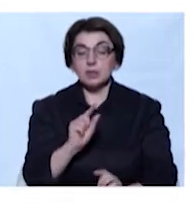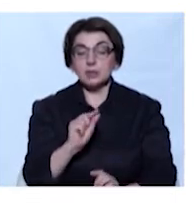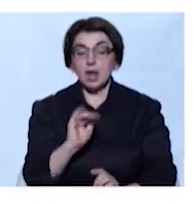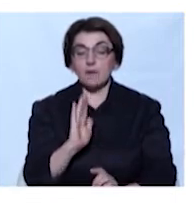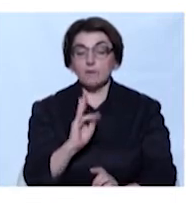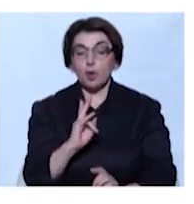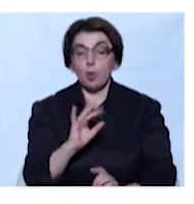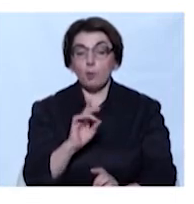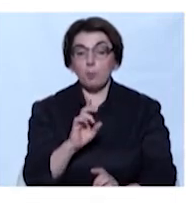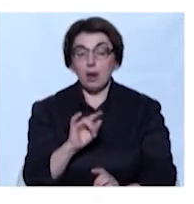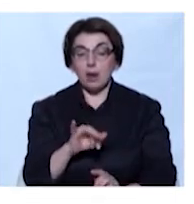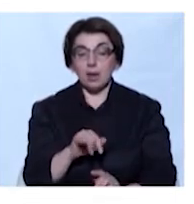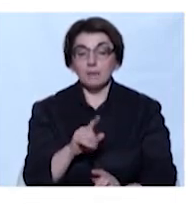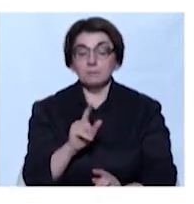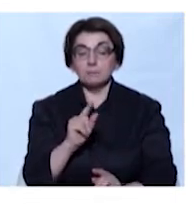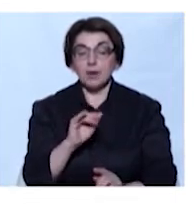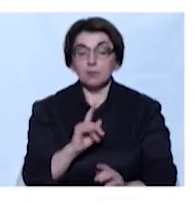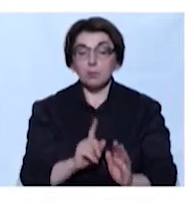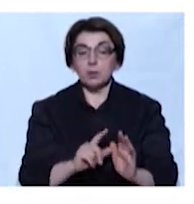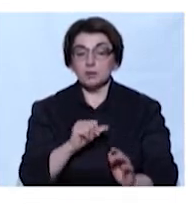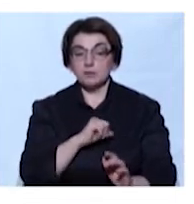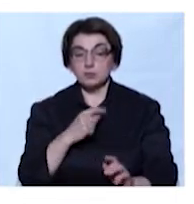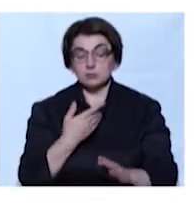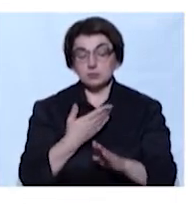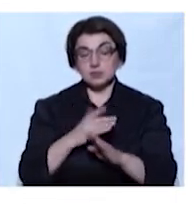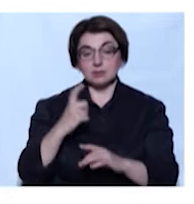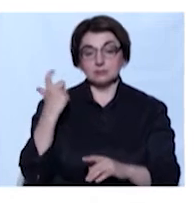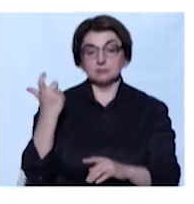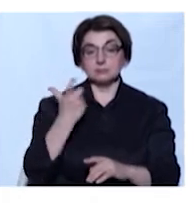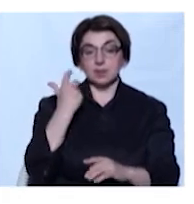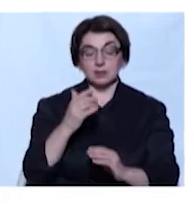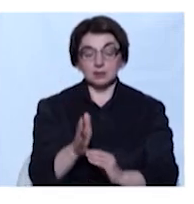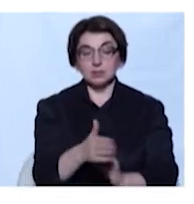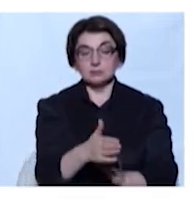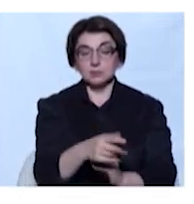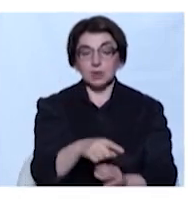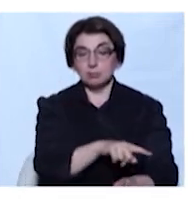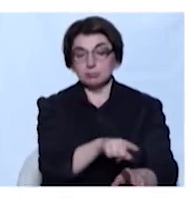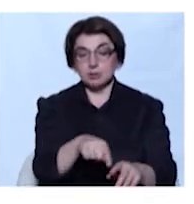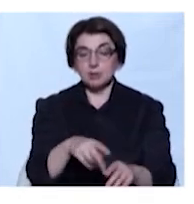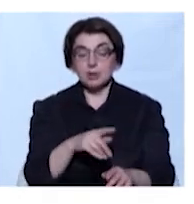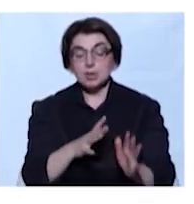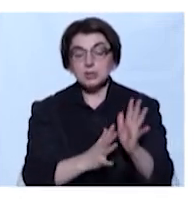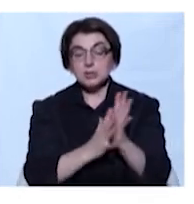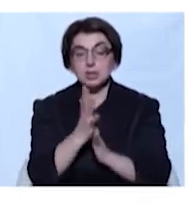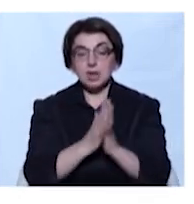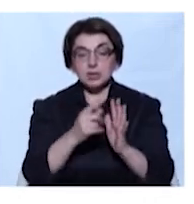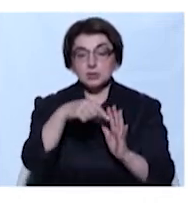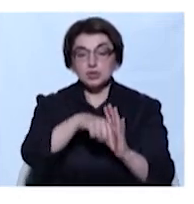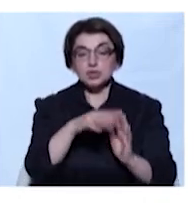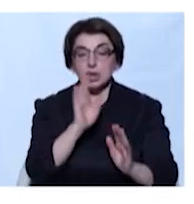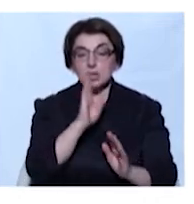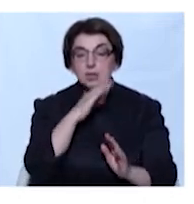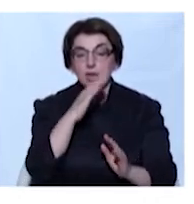იჩეკება. თავკომბალა იწყებს დამოუკიდებლად ცურვას, ის წყალმცენარეებით იკვებება და